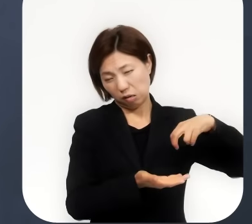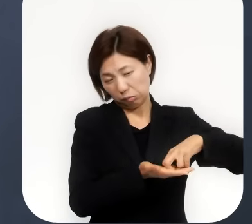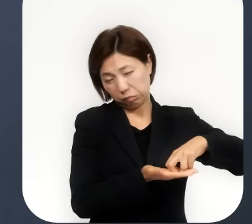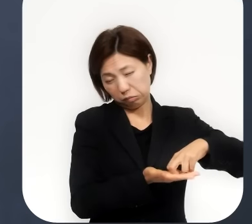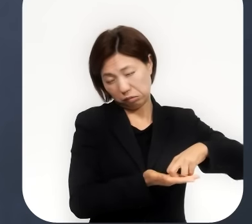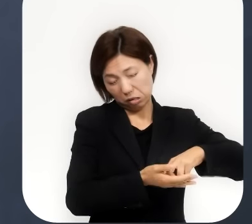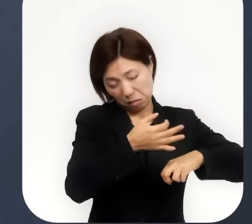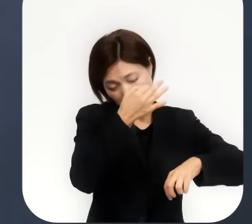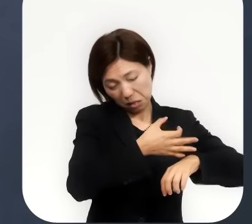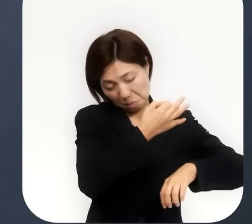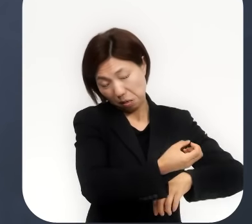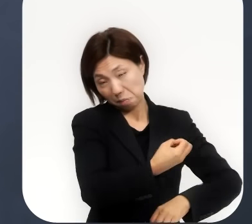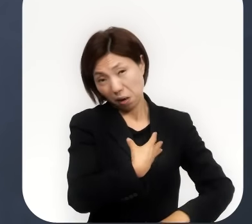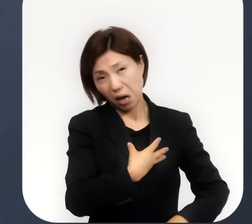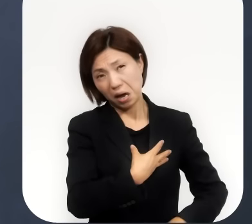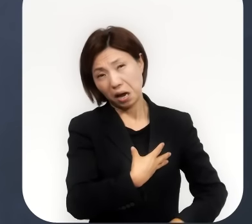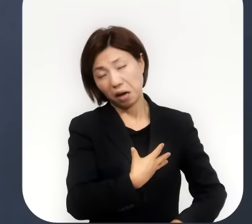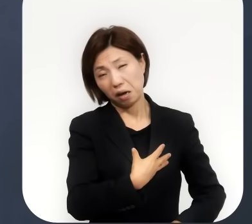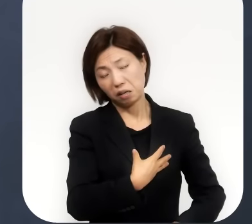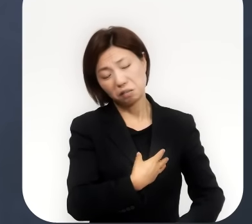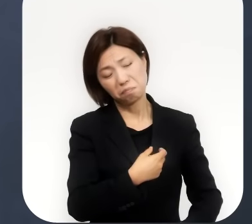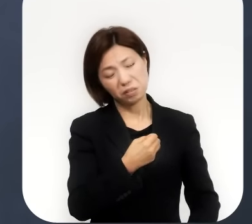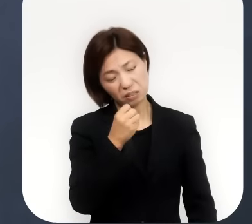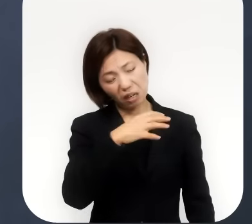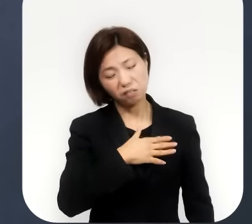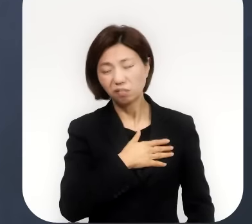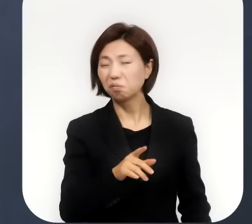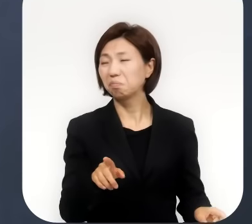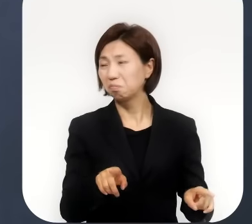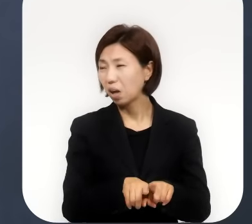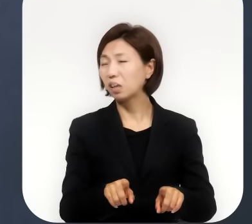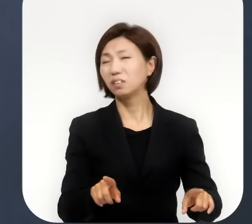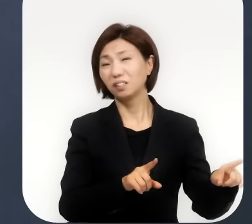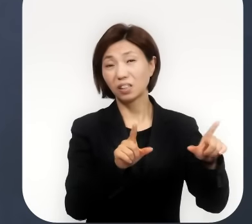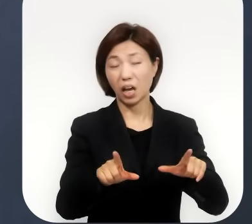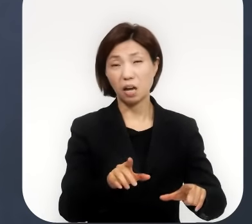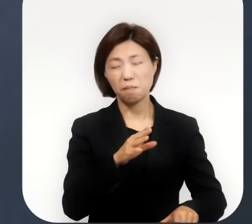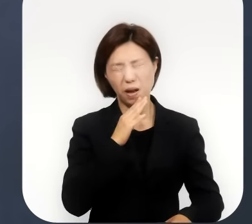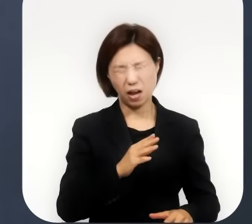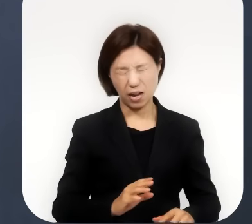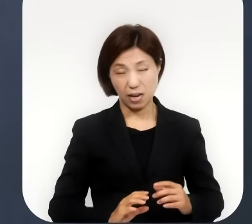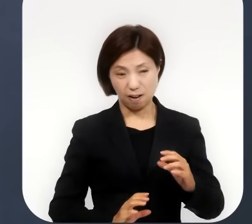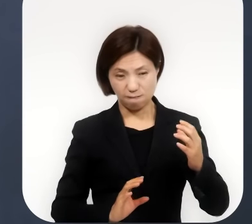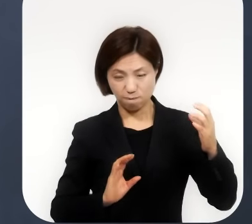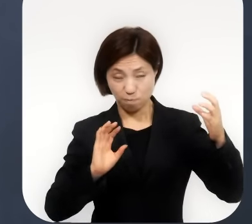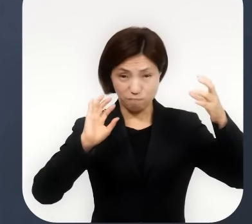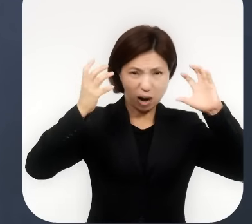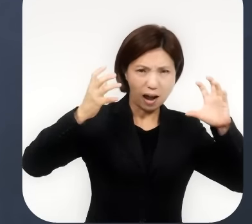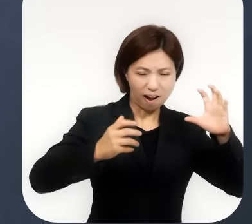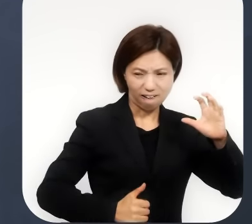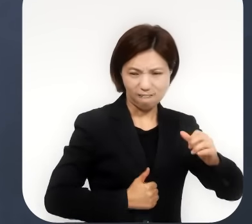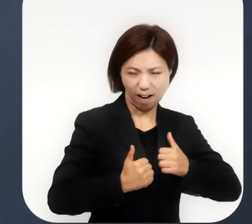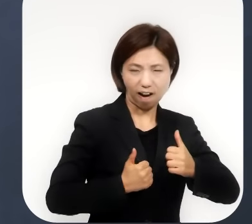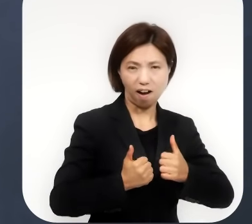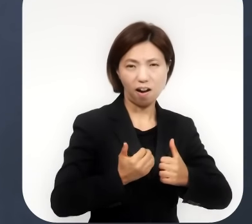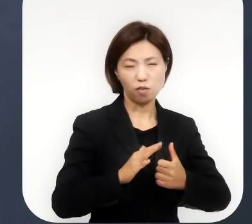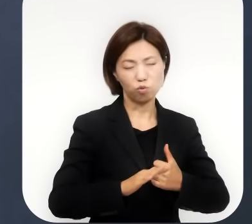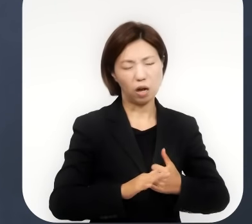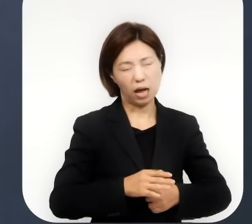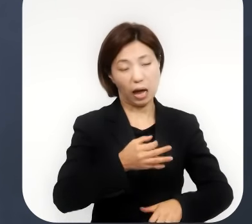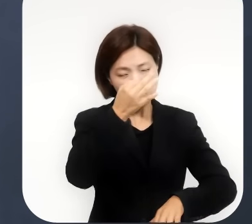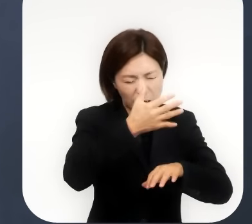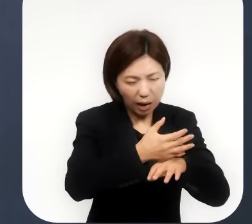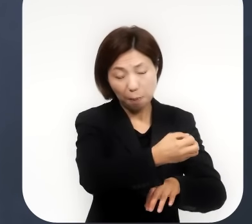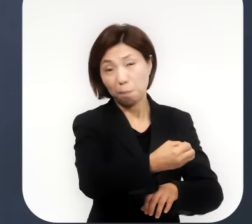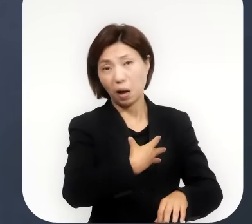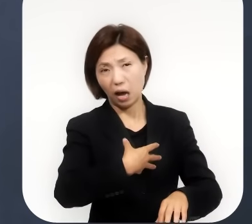잘못해서 내가 뚜껑 연려가 그래 미안해 이렇게 하면 사는데 지장이 없잖아요 버럭 하더라도 금방